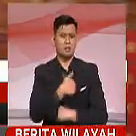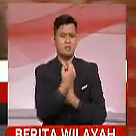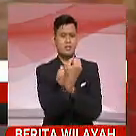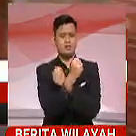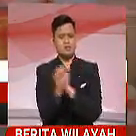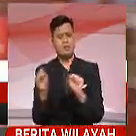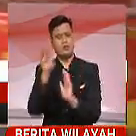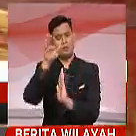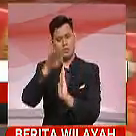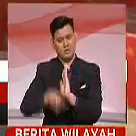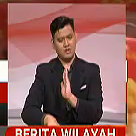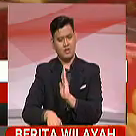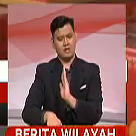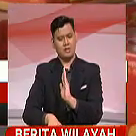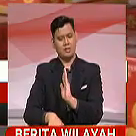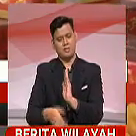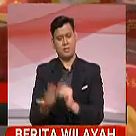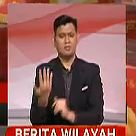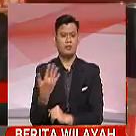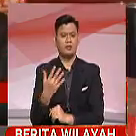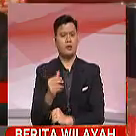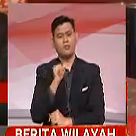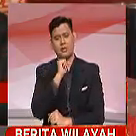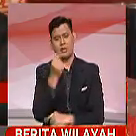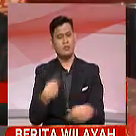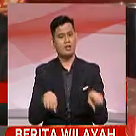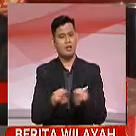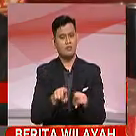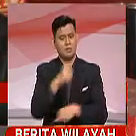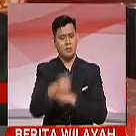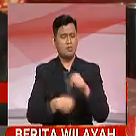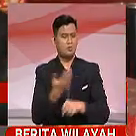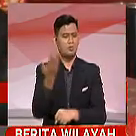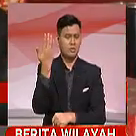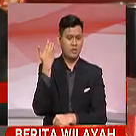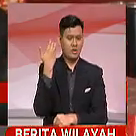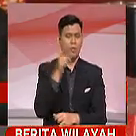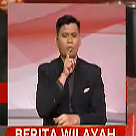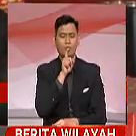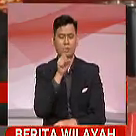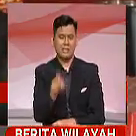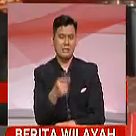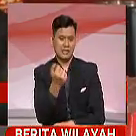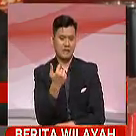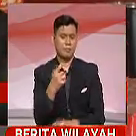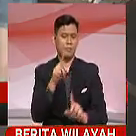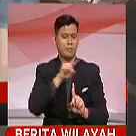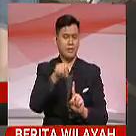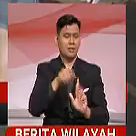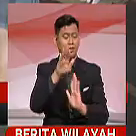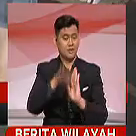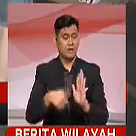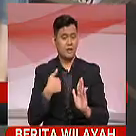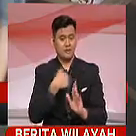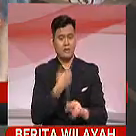kurang. Sekarang memang hampir sebaru lah dari tahun lalu, order dia sikit je. Ha, bila kurang baru kami tambah lah. Dalam pada